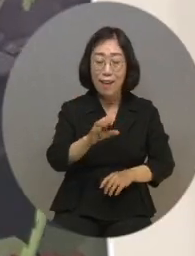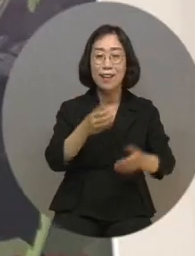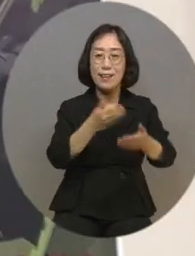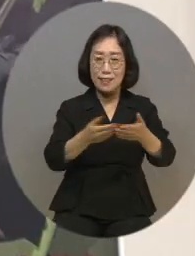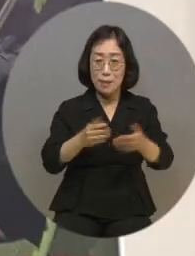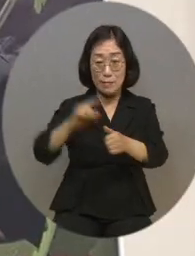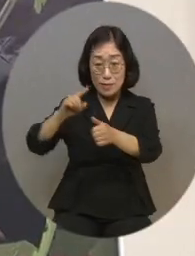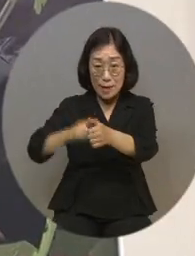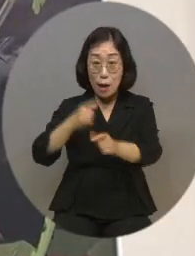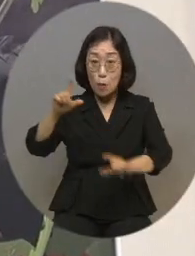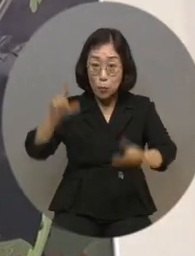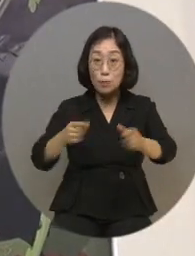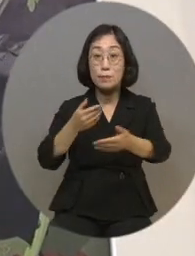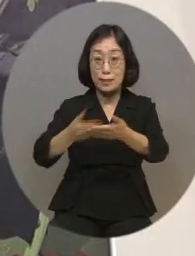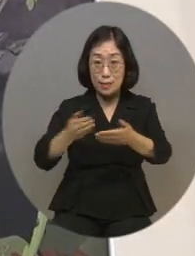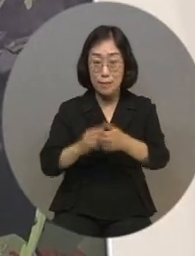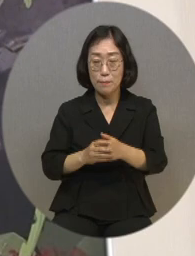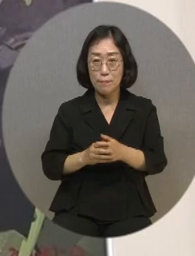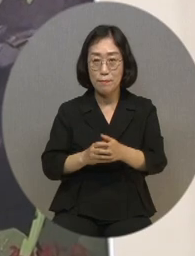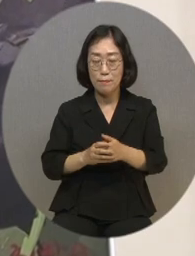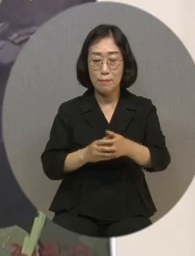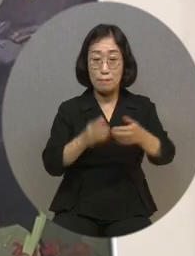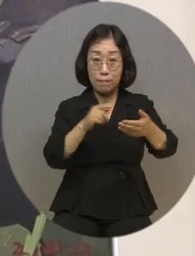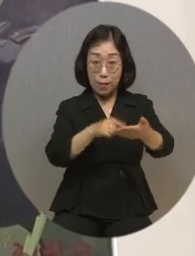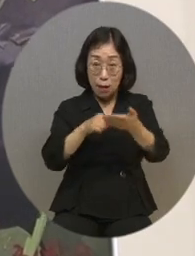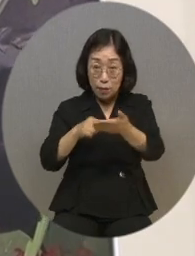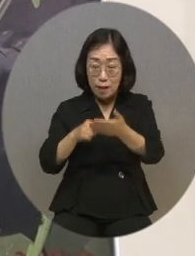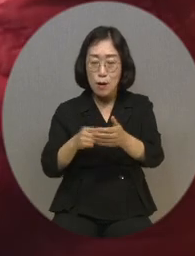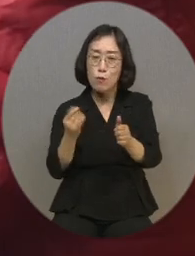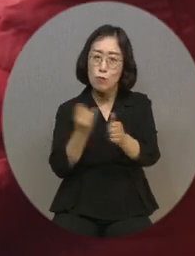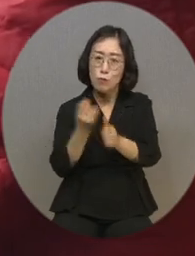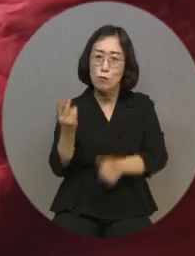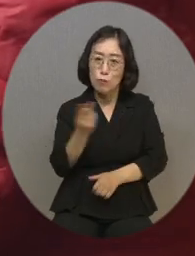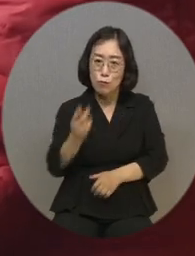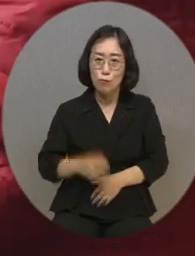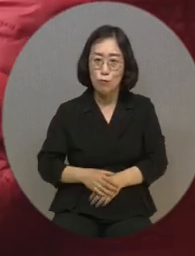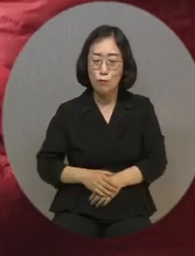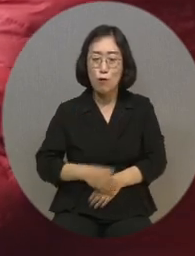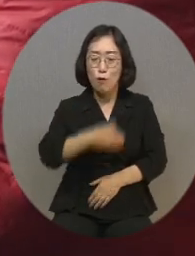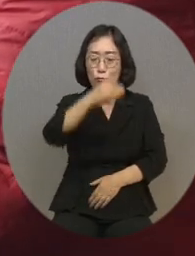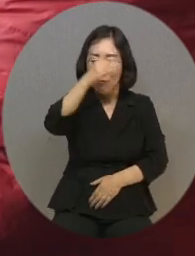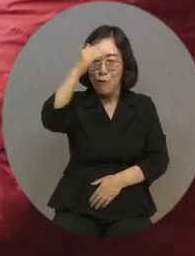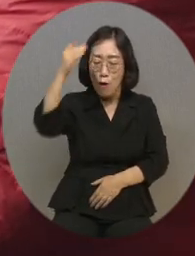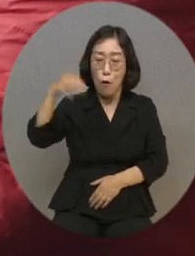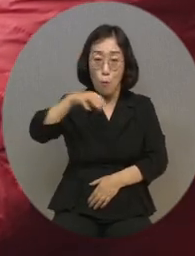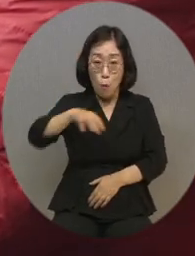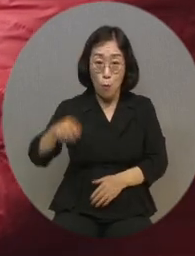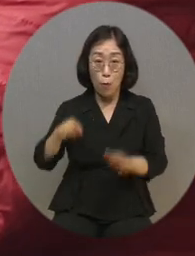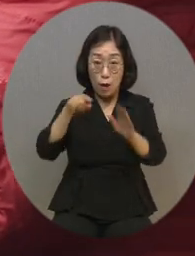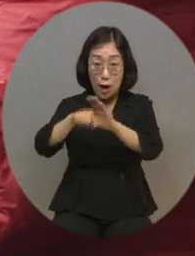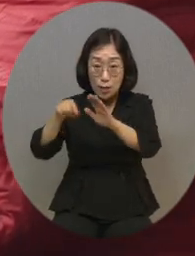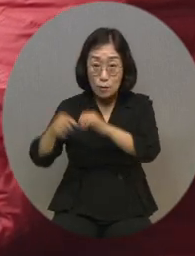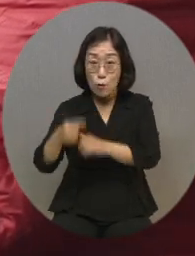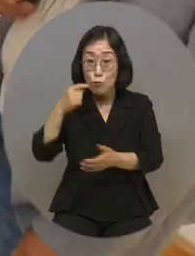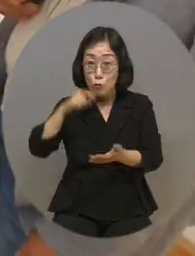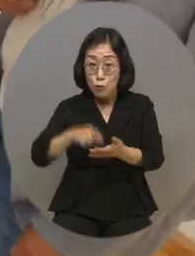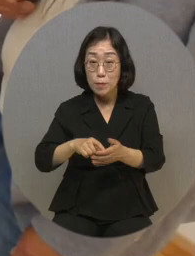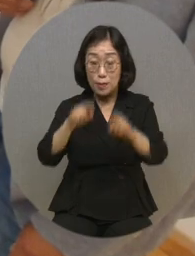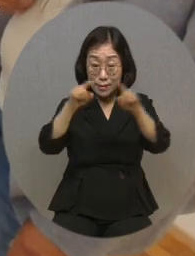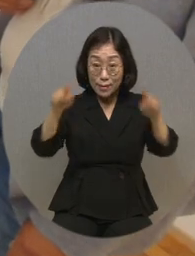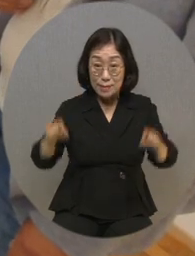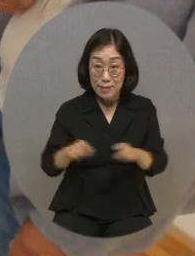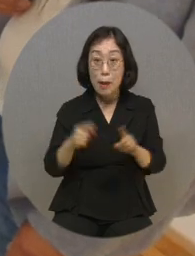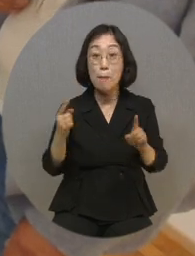그림으로 자연스럽게 화폭에 담기면서 두 부부는 틈나는 대로 자연을 찾아 그곳에서 쉽게 펼칠 수